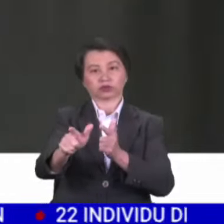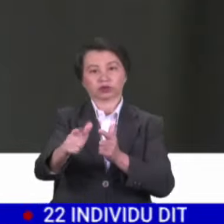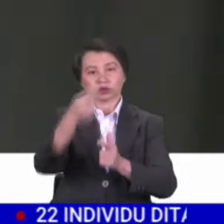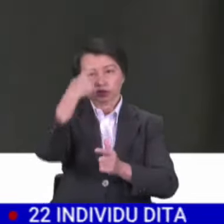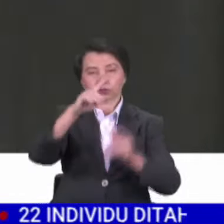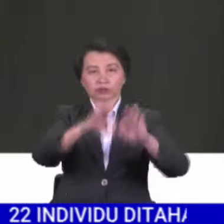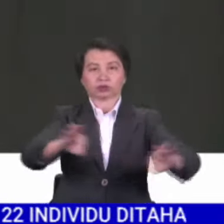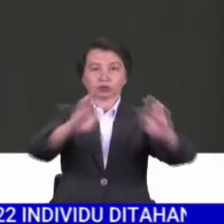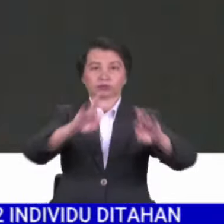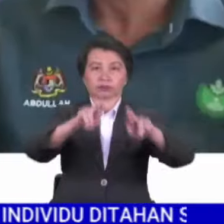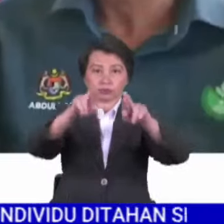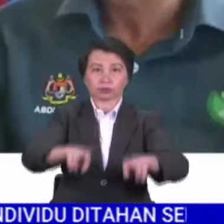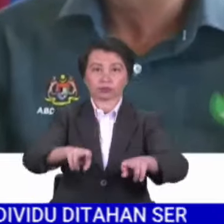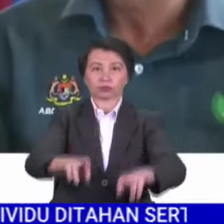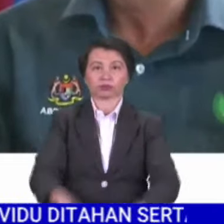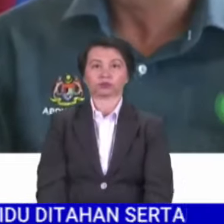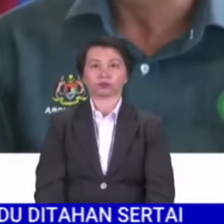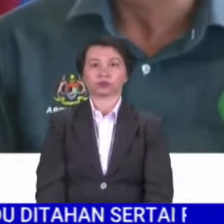demi kepentingan rakyat.